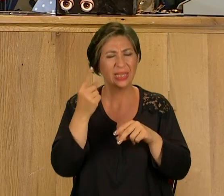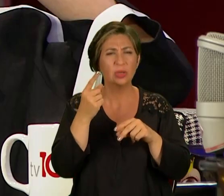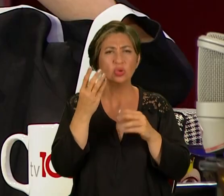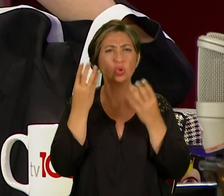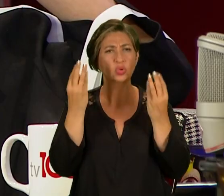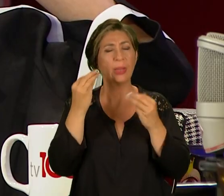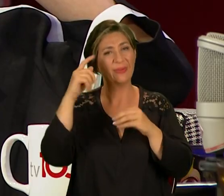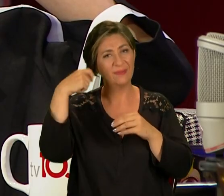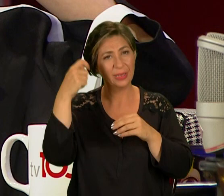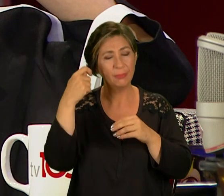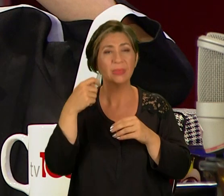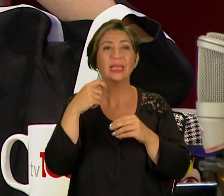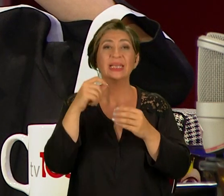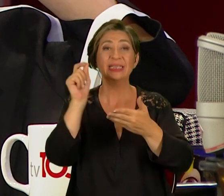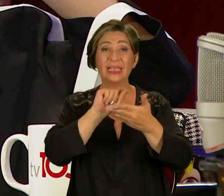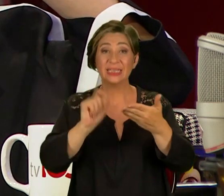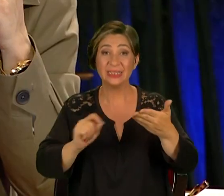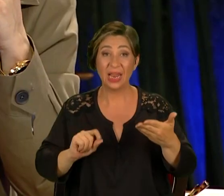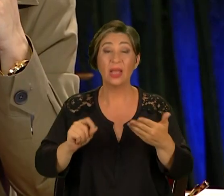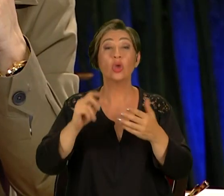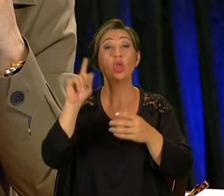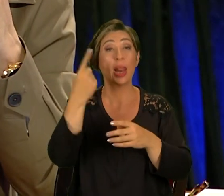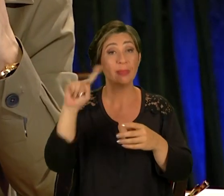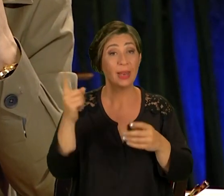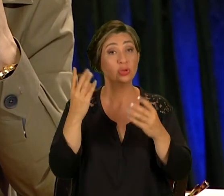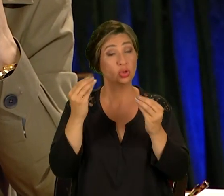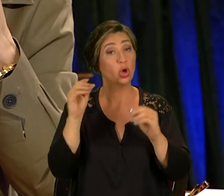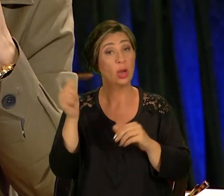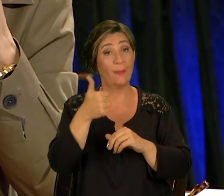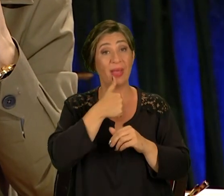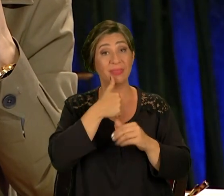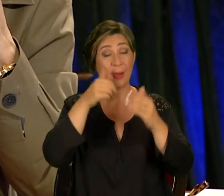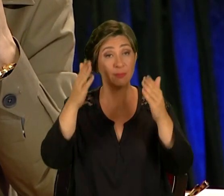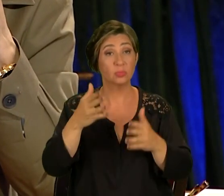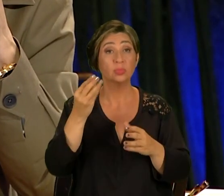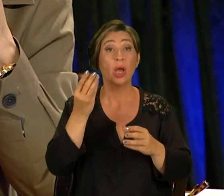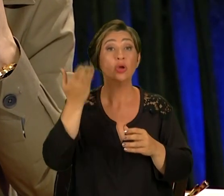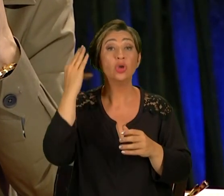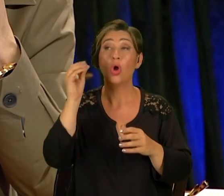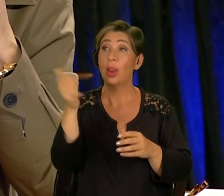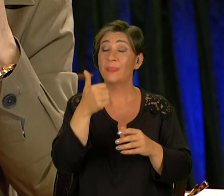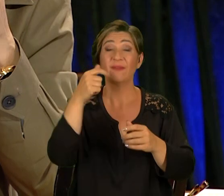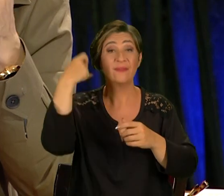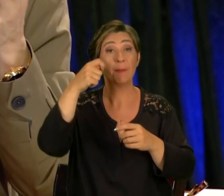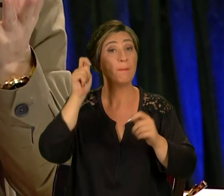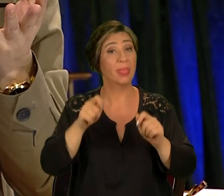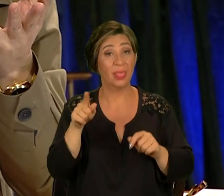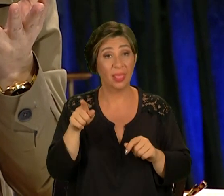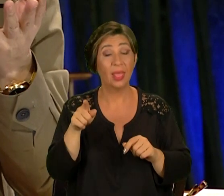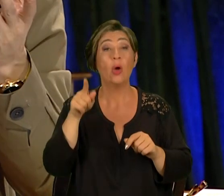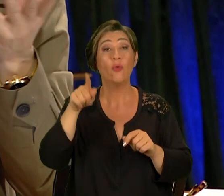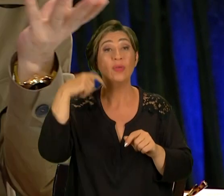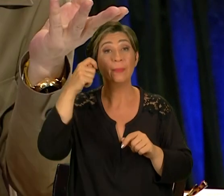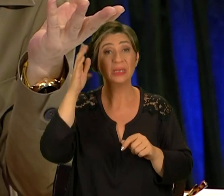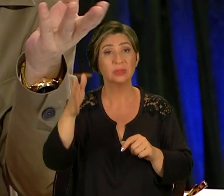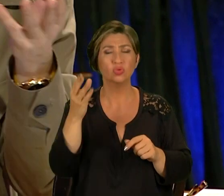çok güzel bir film. Senaryo yazarı ve yönetmeni de çok önemli bir adam. Daha önce çok önemli filmlere imza atan bir adam. O filme